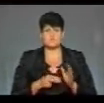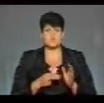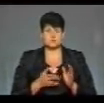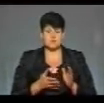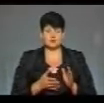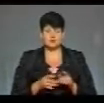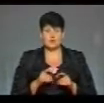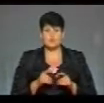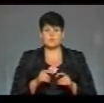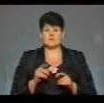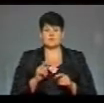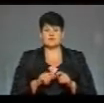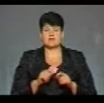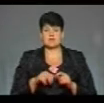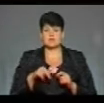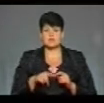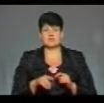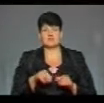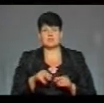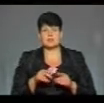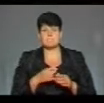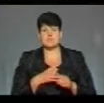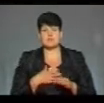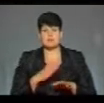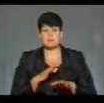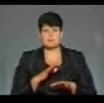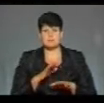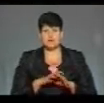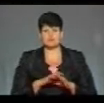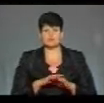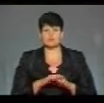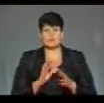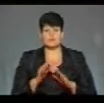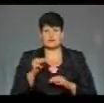Волонтери перевіряють вхід до відділення Приватбанку на бульварі Тараса Шевченка.